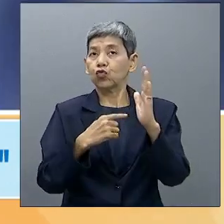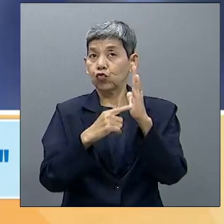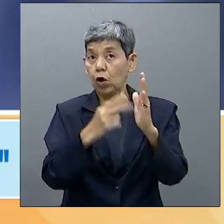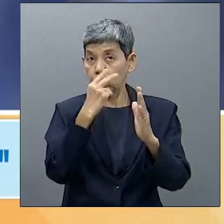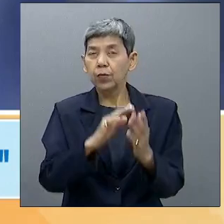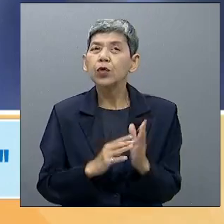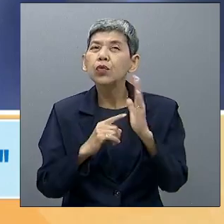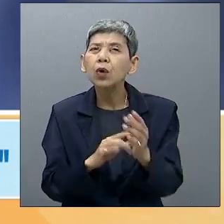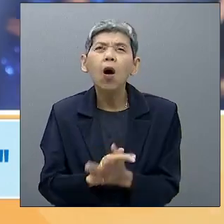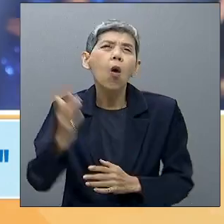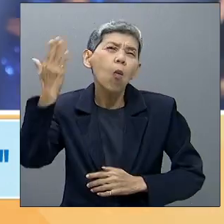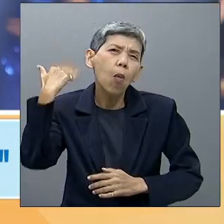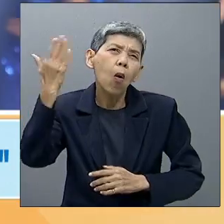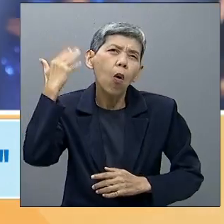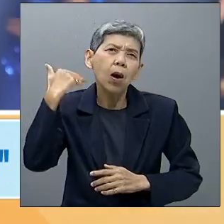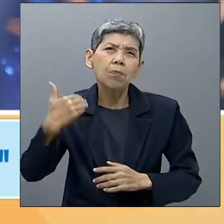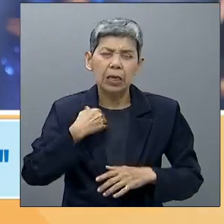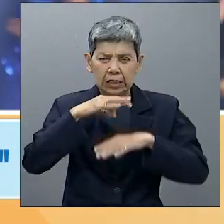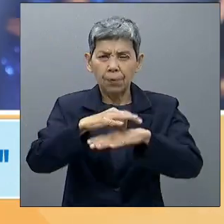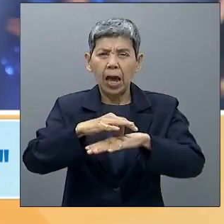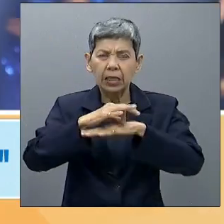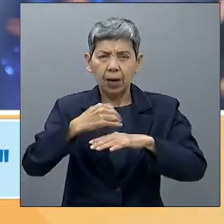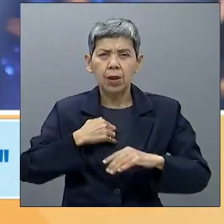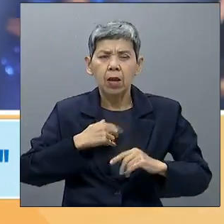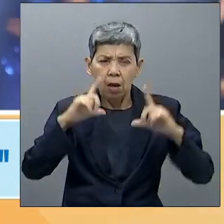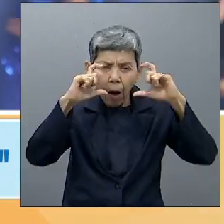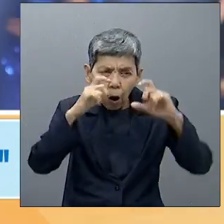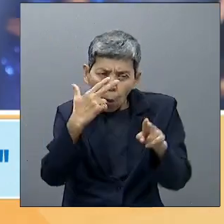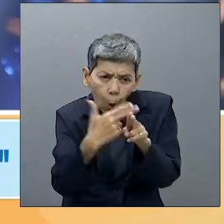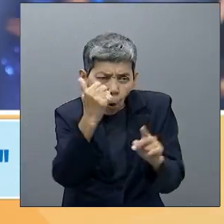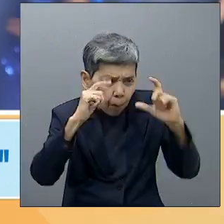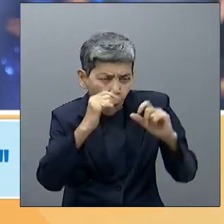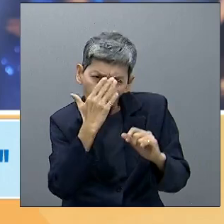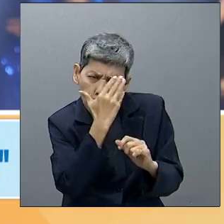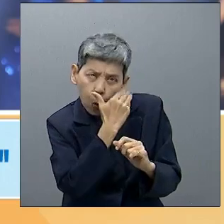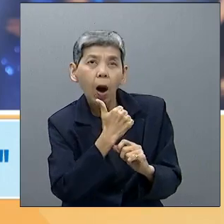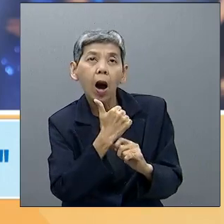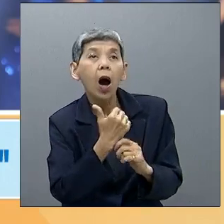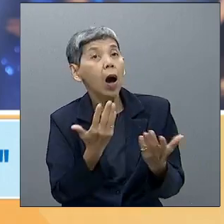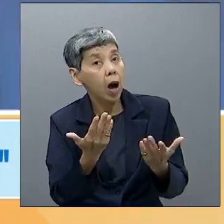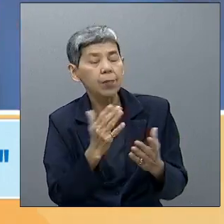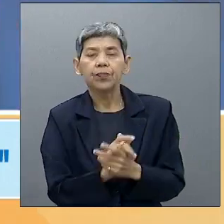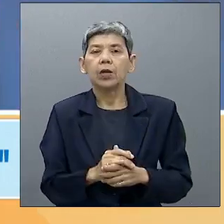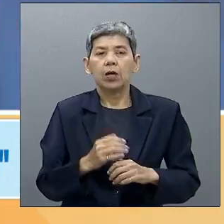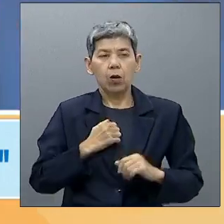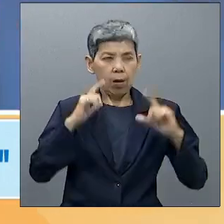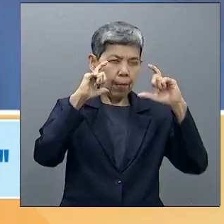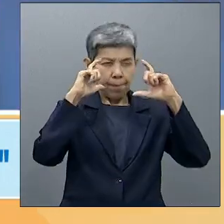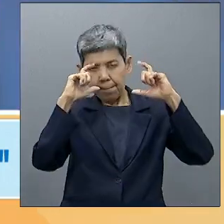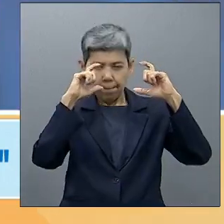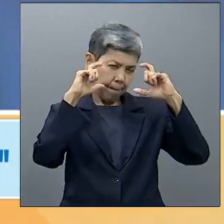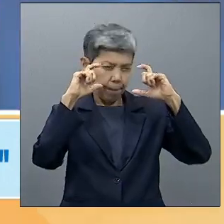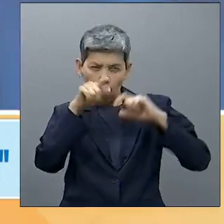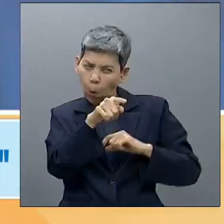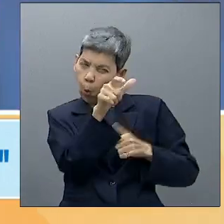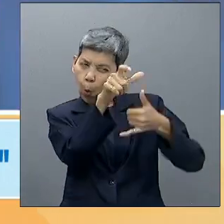ะในยุคอดีตเนี้ยทำไมถึงมีตำแหน่งขวัญใจช่างภาพprivilege ไหม ค่ะ เพราะช่างภาพเห็นว่ากลุ่มช่างภาพเ